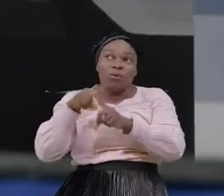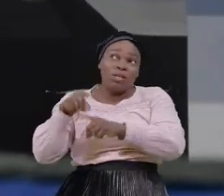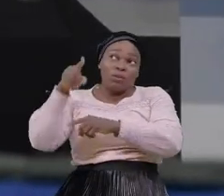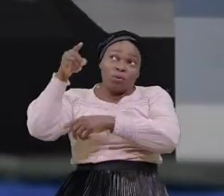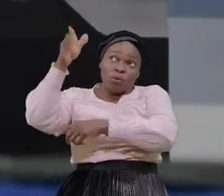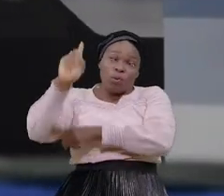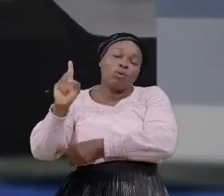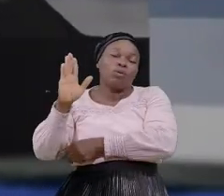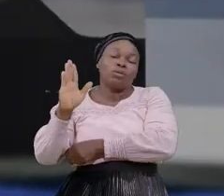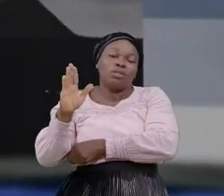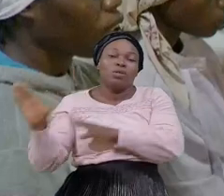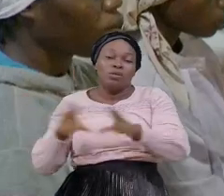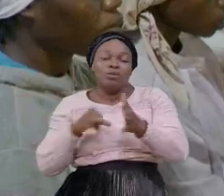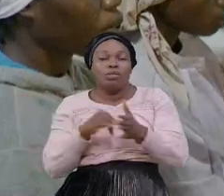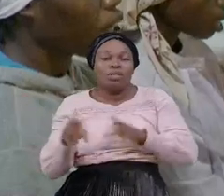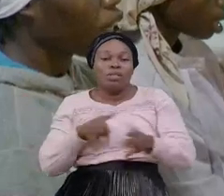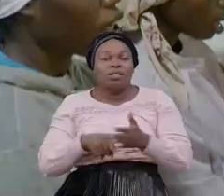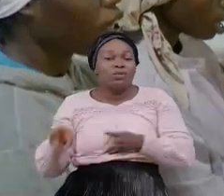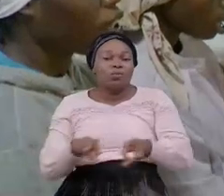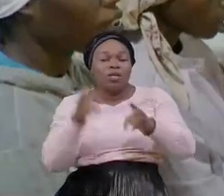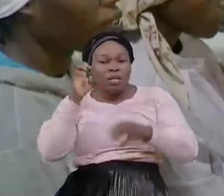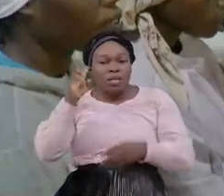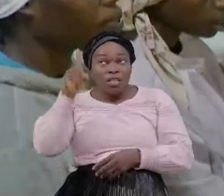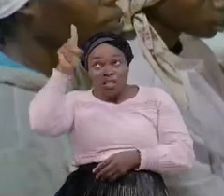moi. Il le fera pour moi.